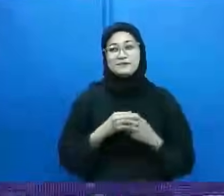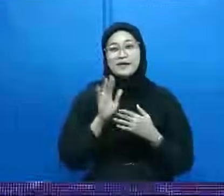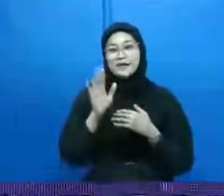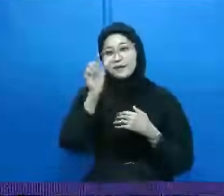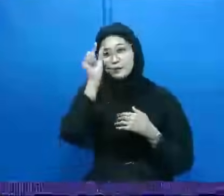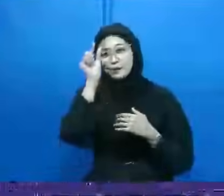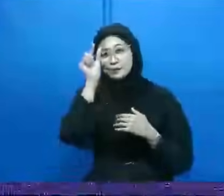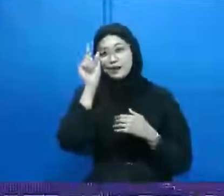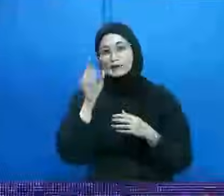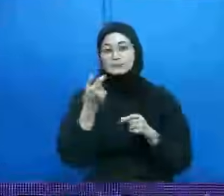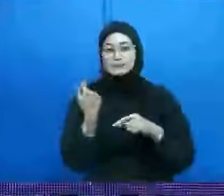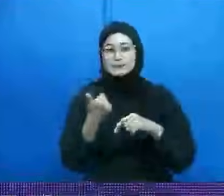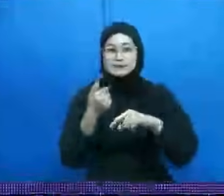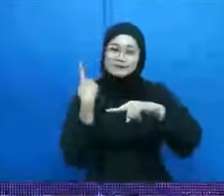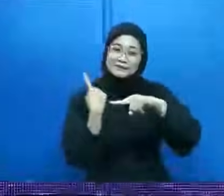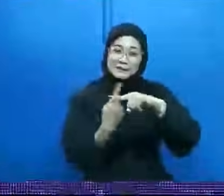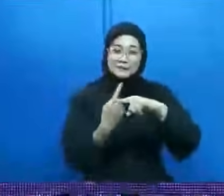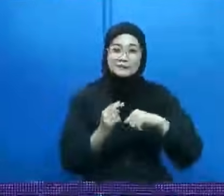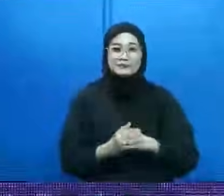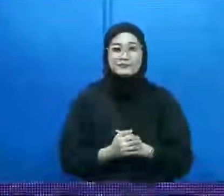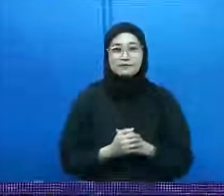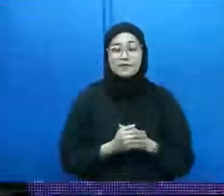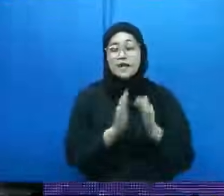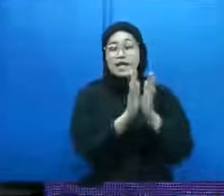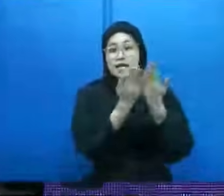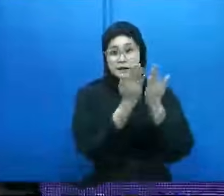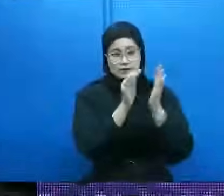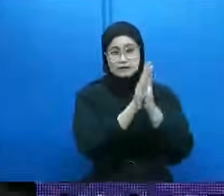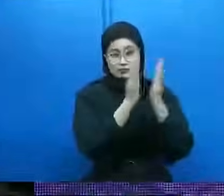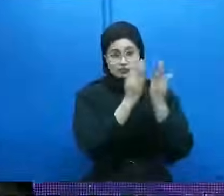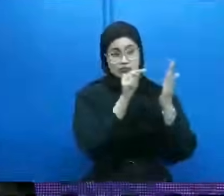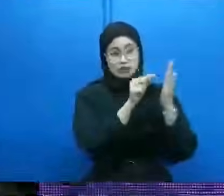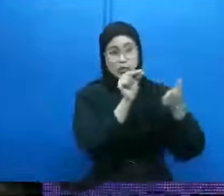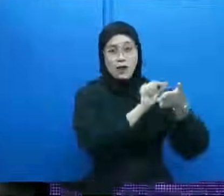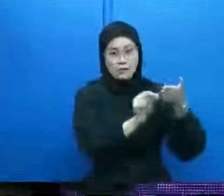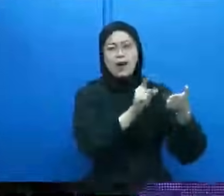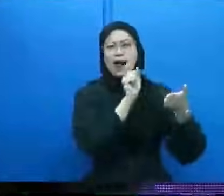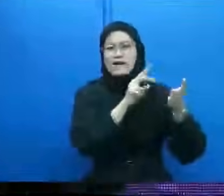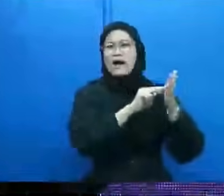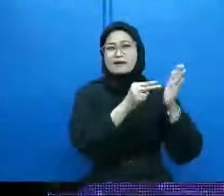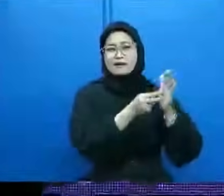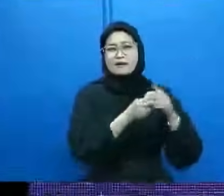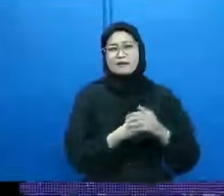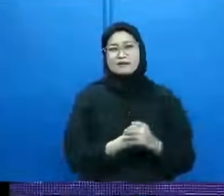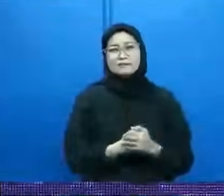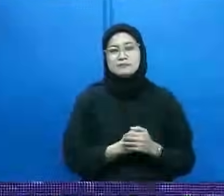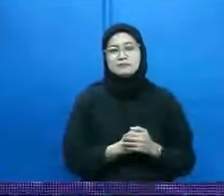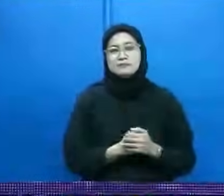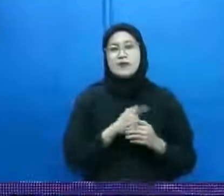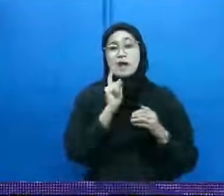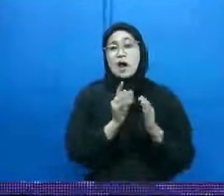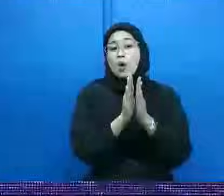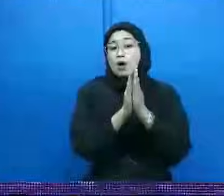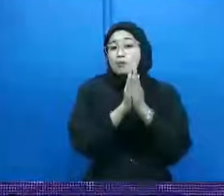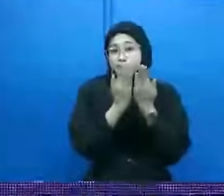menyampaikan. Setiap nama kitab itu ada maknanya. Jadi kalau teman-teman mengaji kitab, jangan langsung ke isinya. Karena